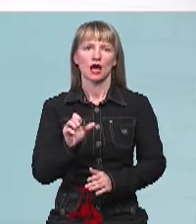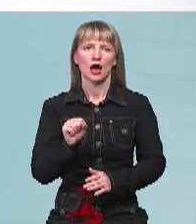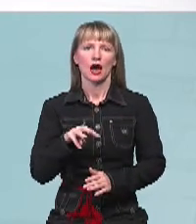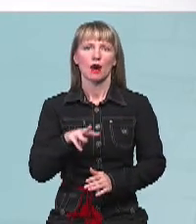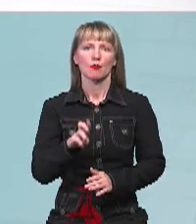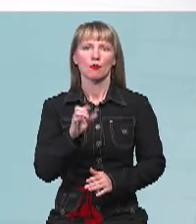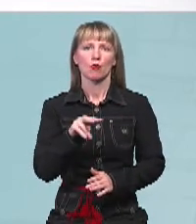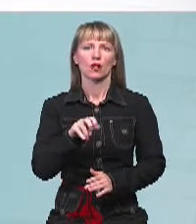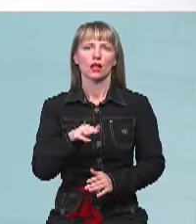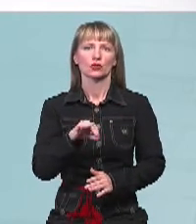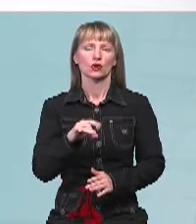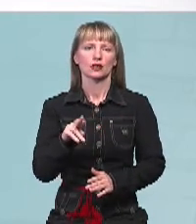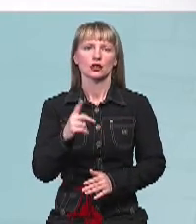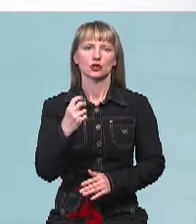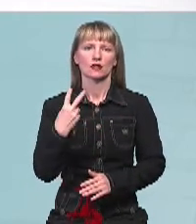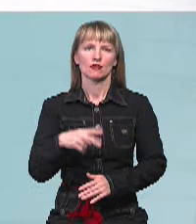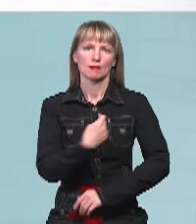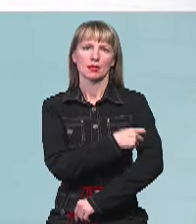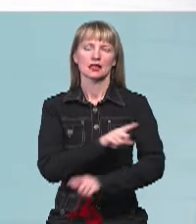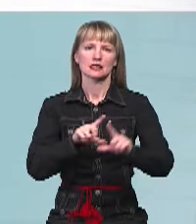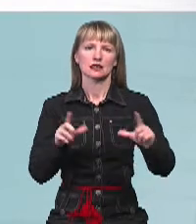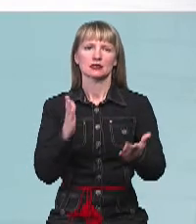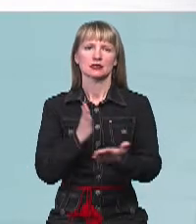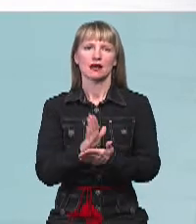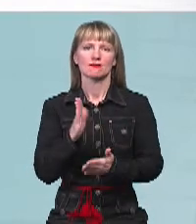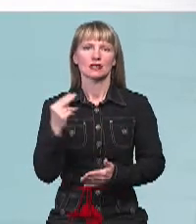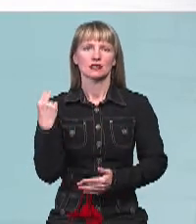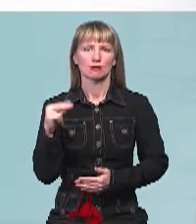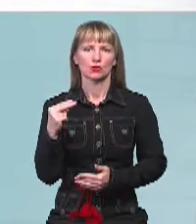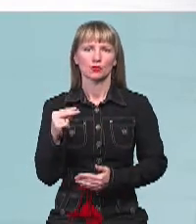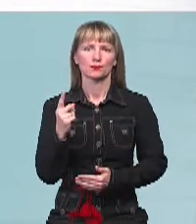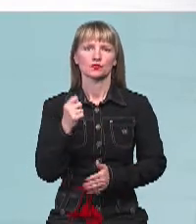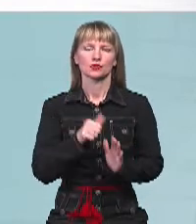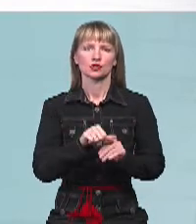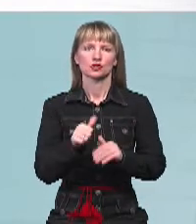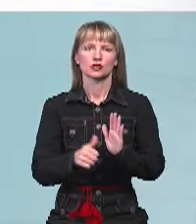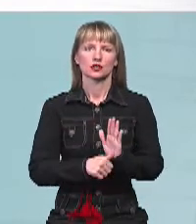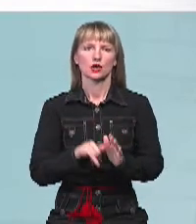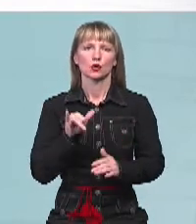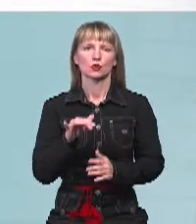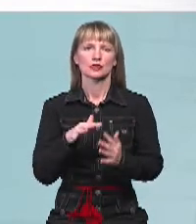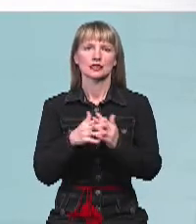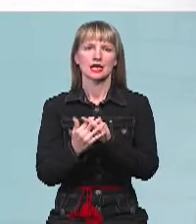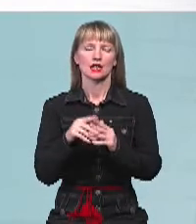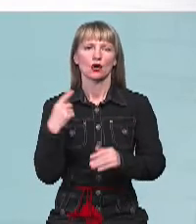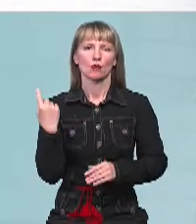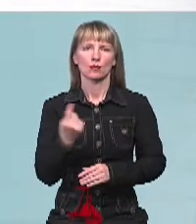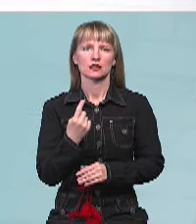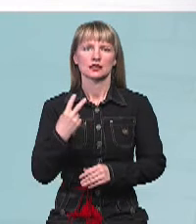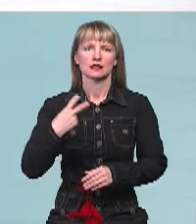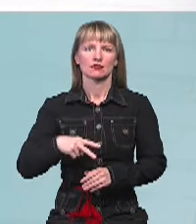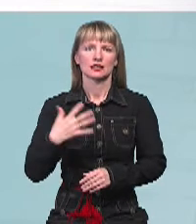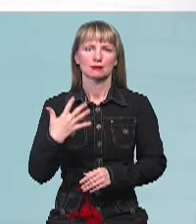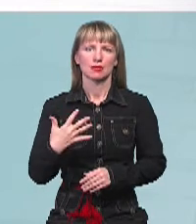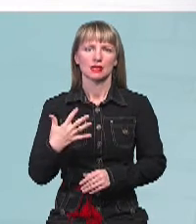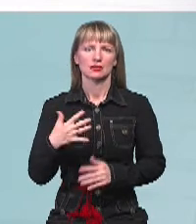амбулаторія. 120 медичних закладів розташовані у Запоріжжі, 116 – у селах області,